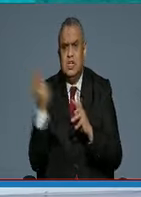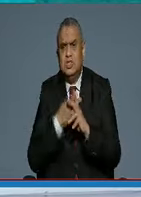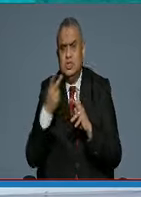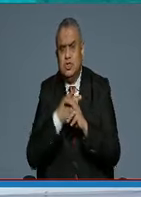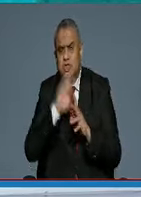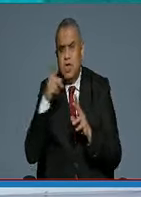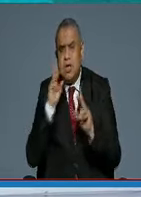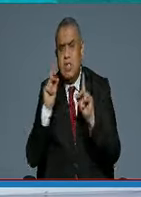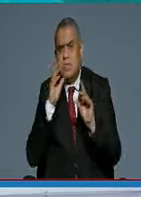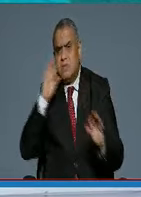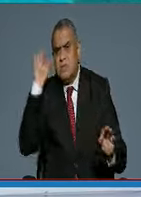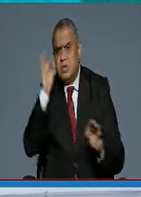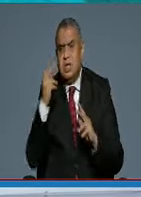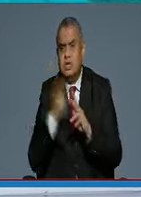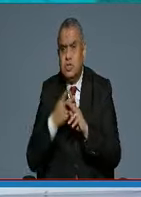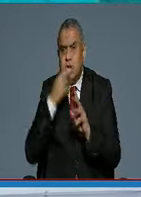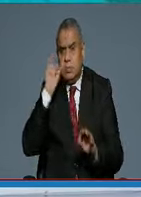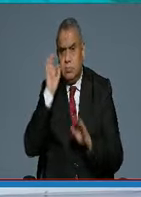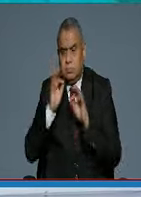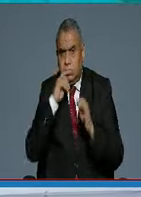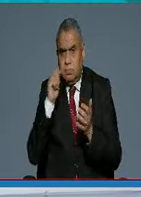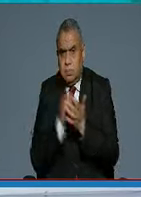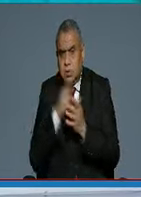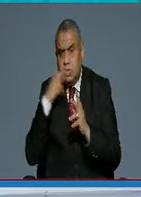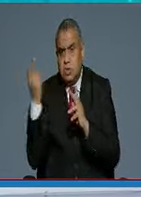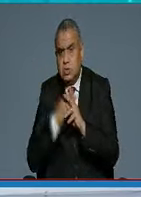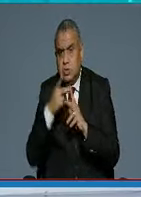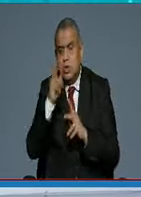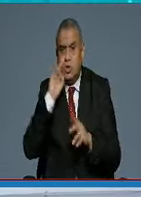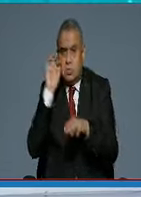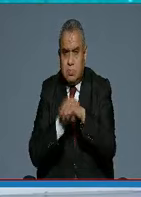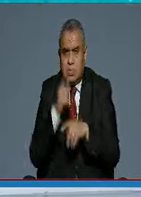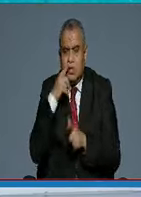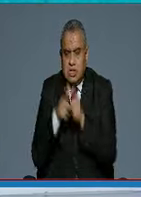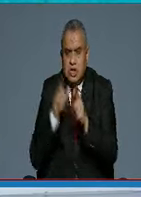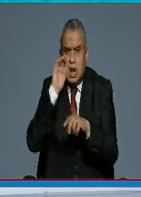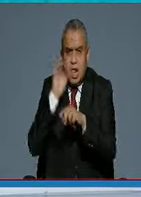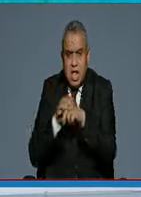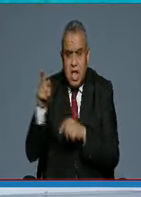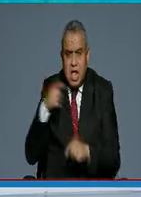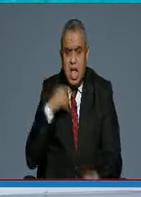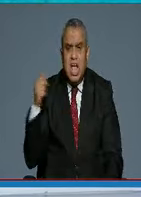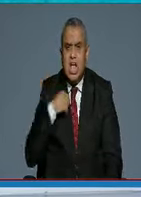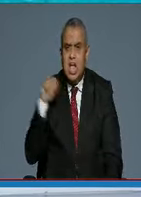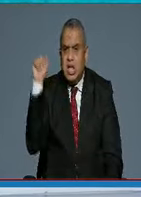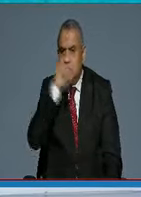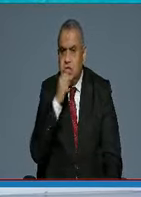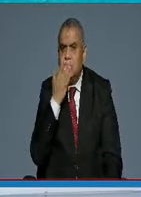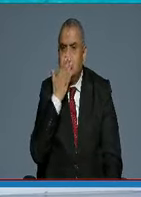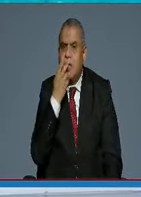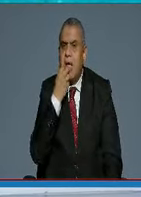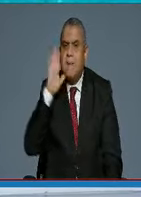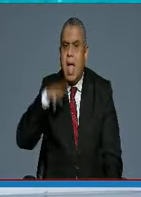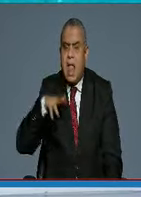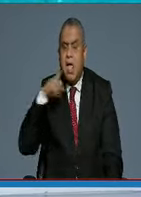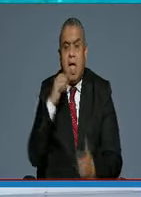والجمهور اللي عمل والجمهور اللي مش عارف ايه انا ماعرفش الجمهور عمل ايه انا شفت اللقطه بس بتاع شيكابالا الجمهور مستحيل تسيطر